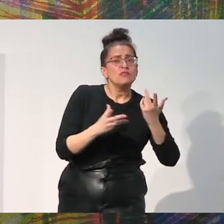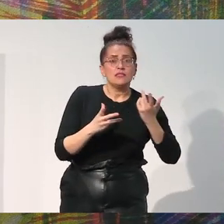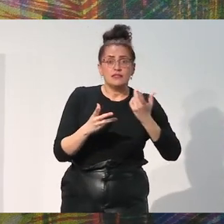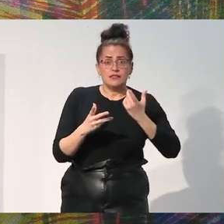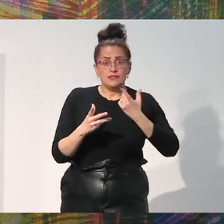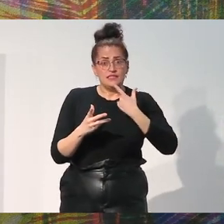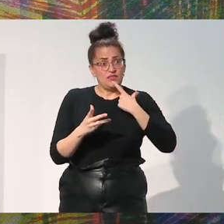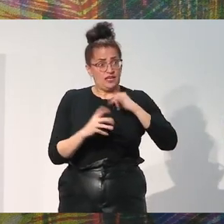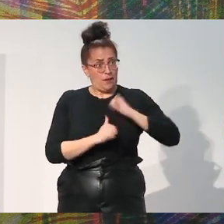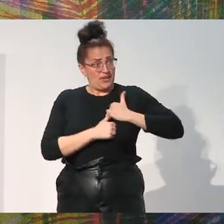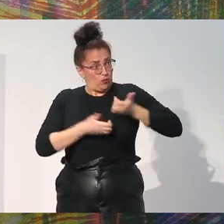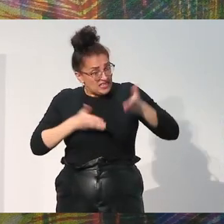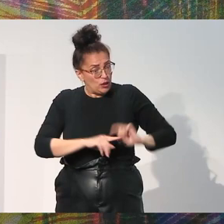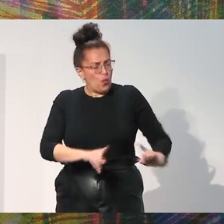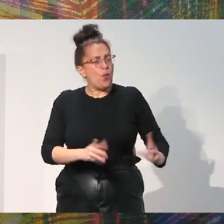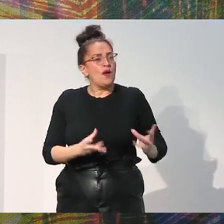la manière dont